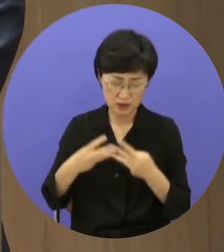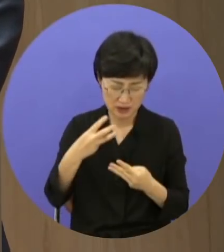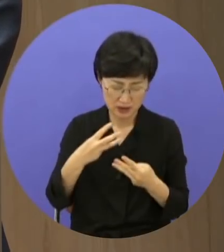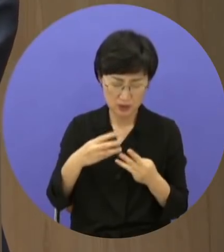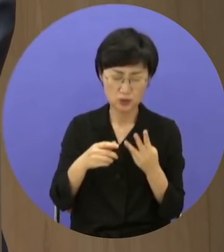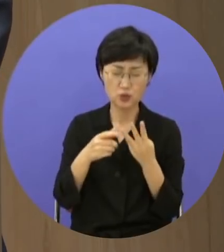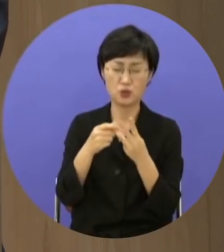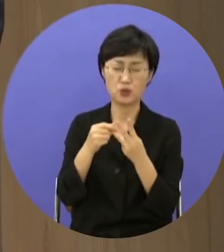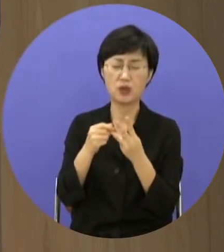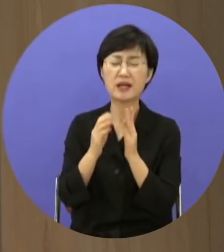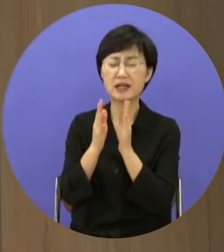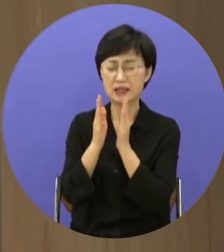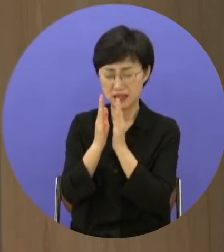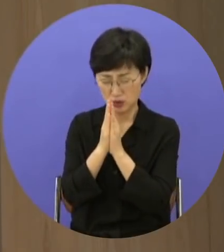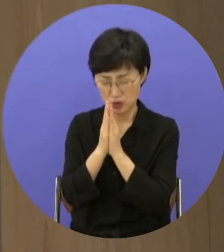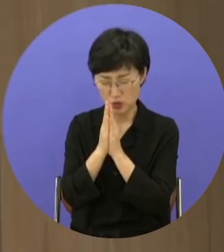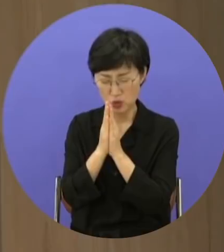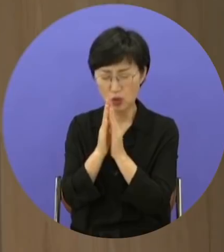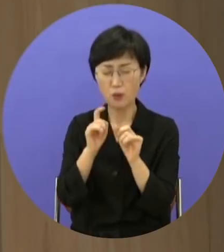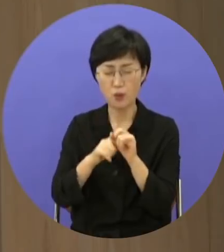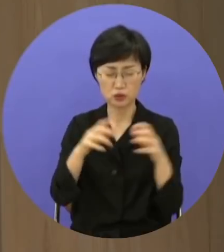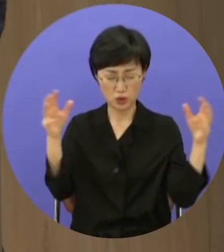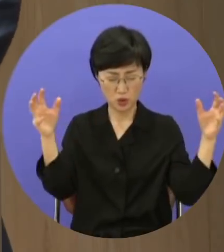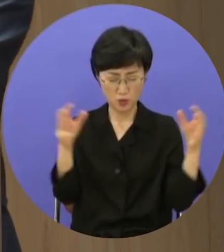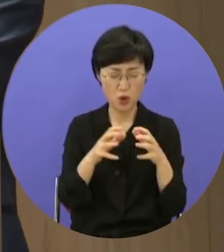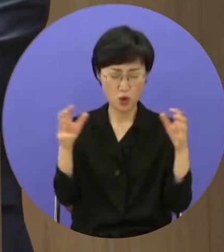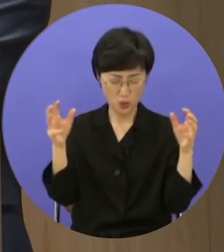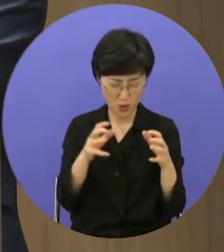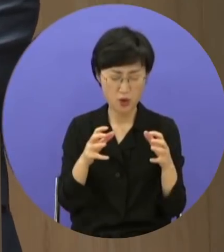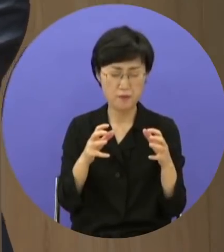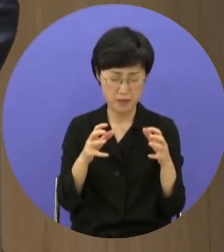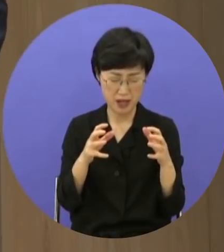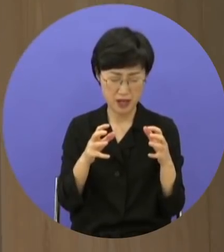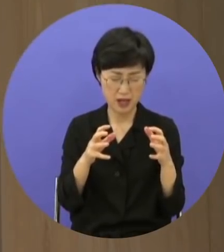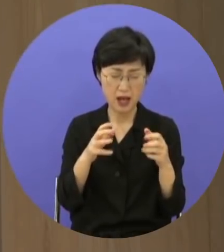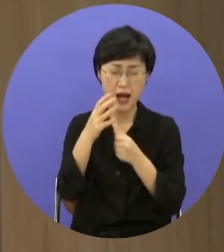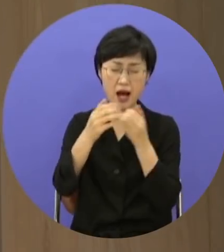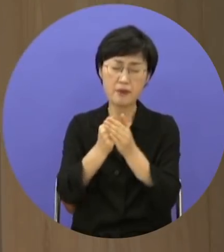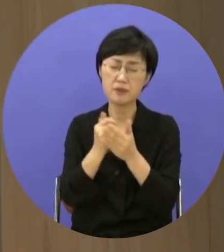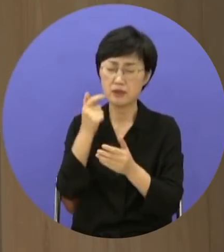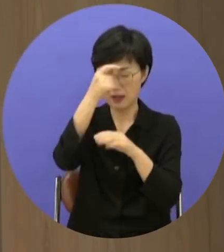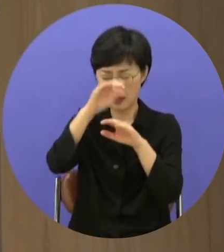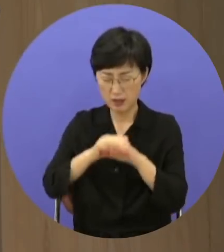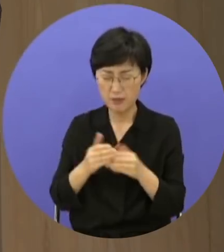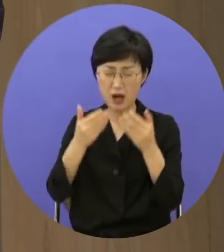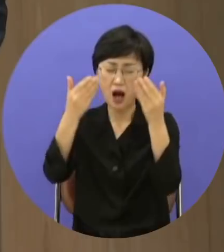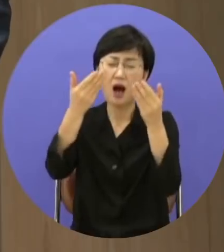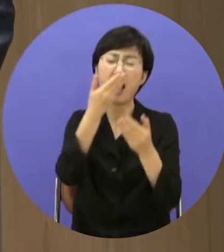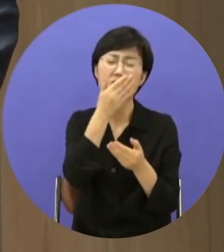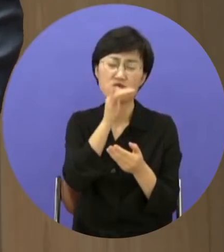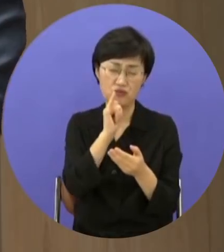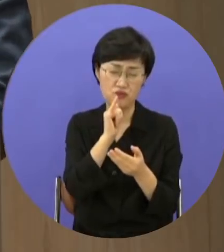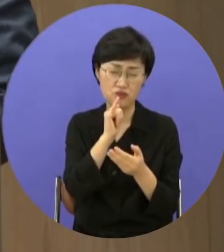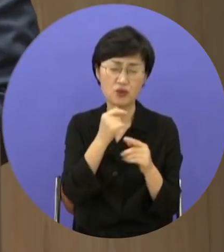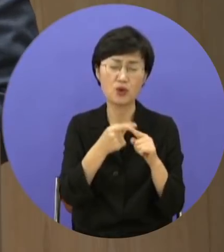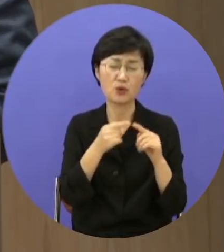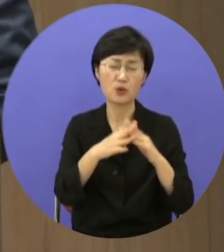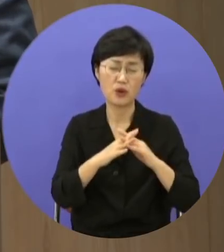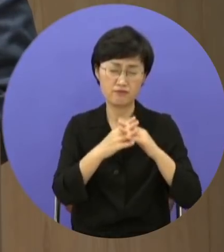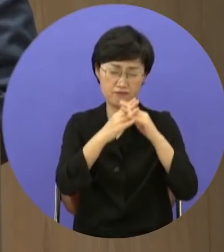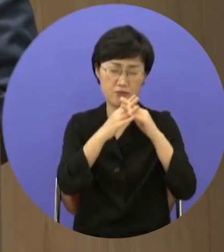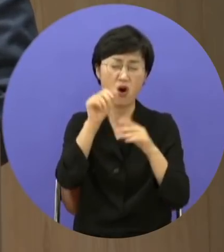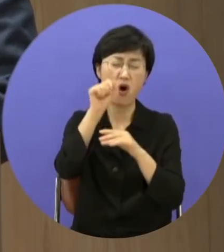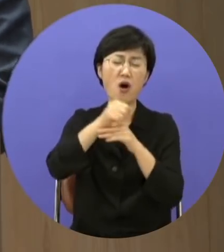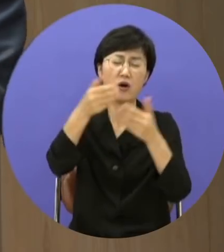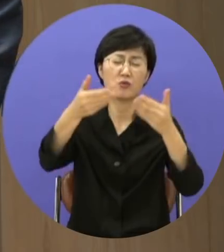축복하여 주옵소서. This age has been taken captive and colonized without even knowing that the reason for their enslavement is a lack of spiritual knowledge. But in this